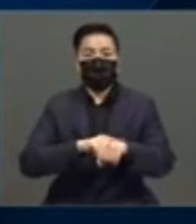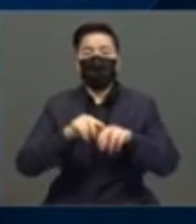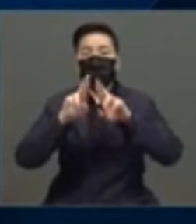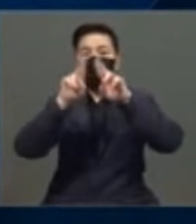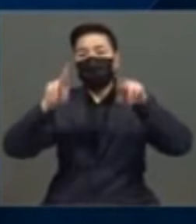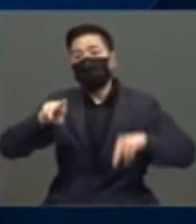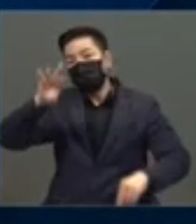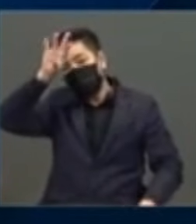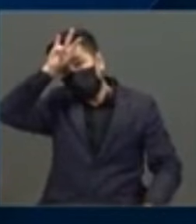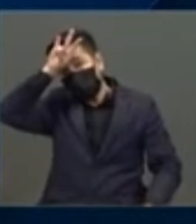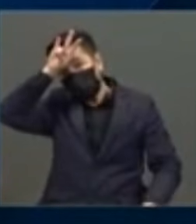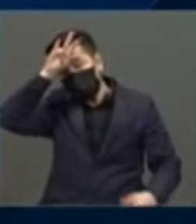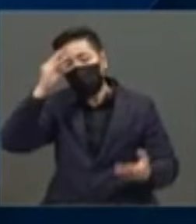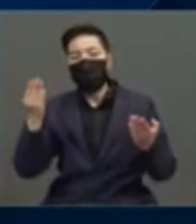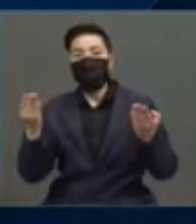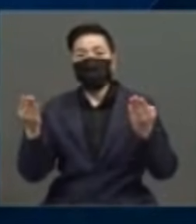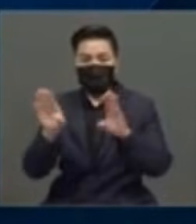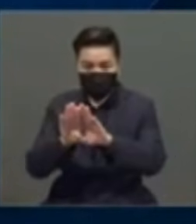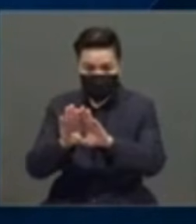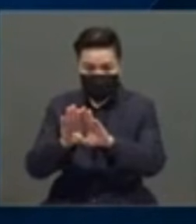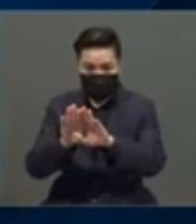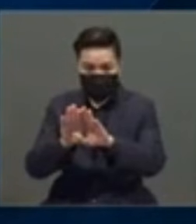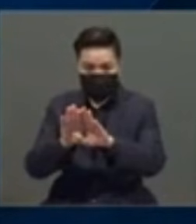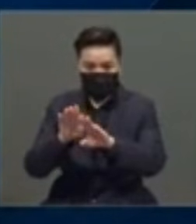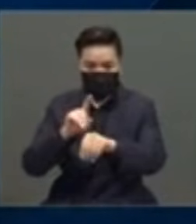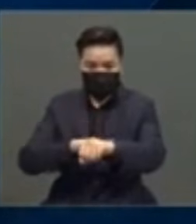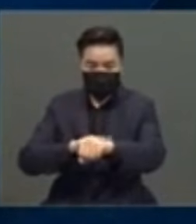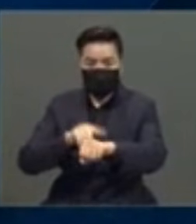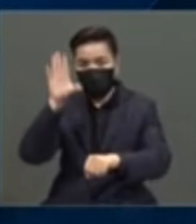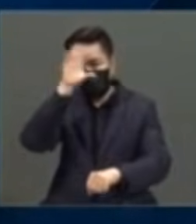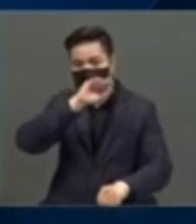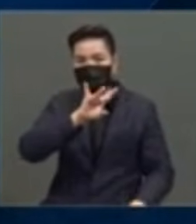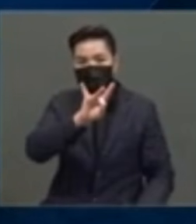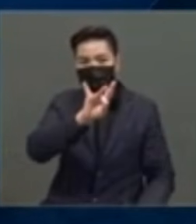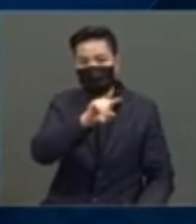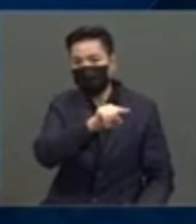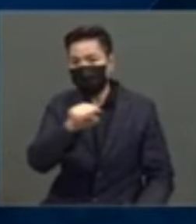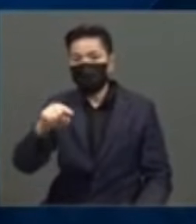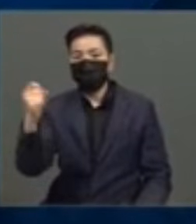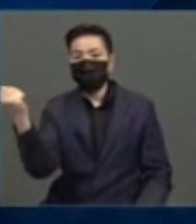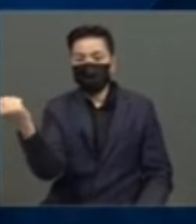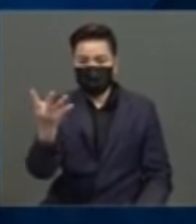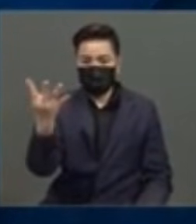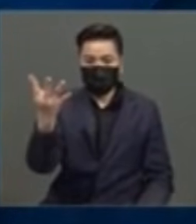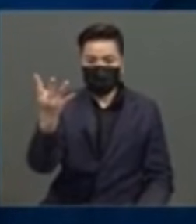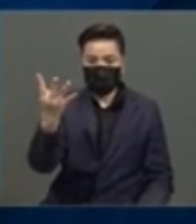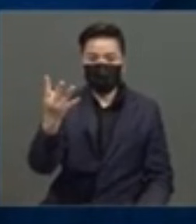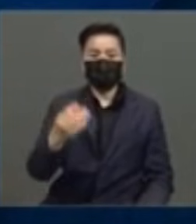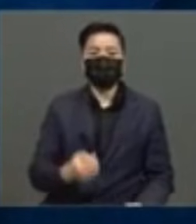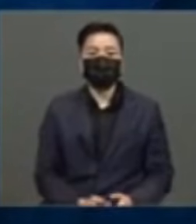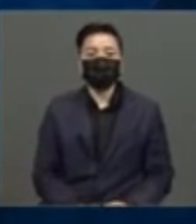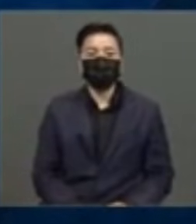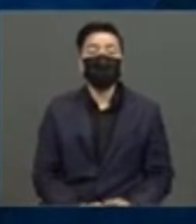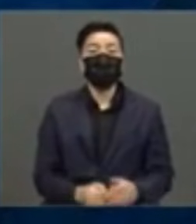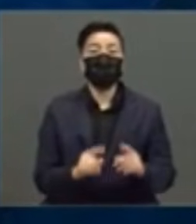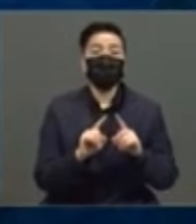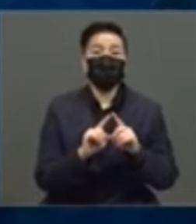ดวกซื้อให้ปิดทำการ20นาฬิกาถึงตี4ของวันรุ่งขึ้นนะ